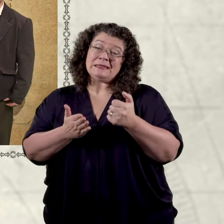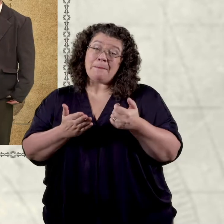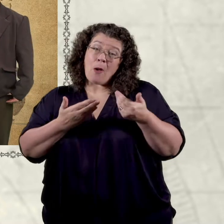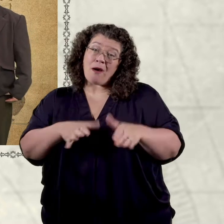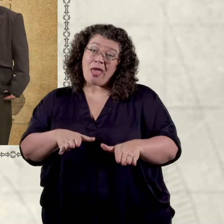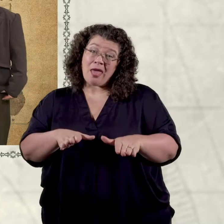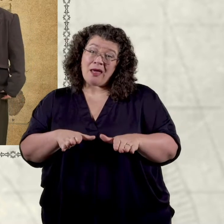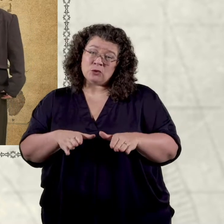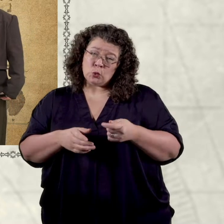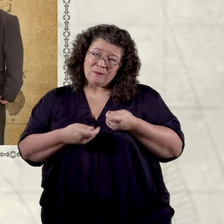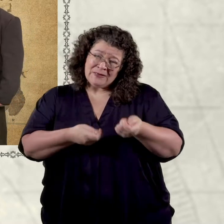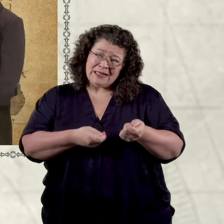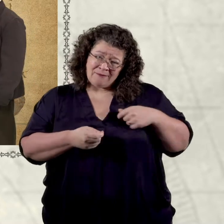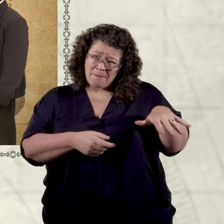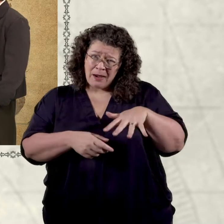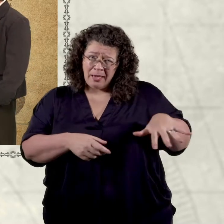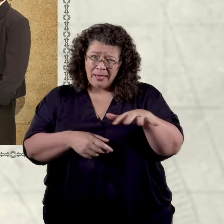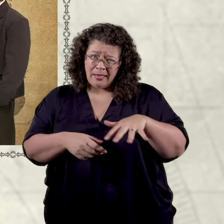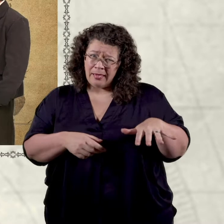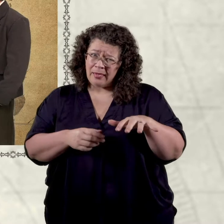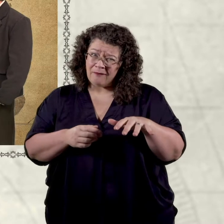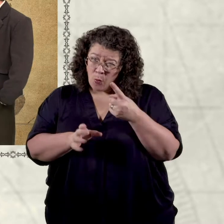di. Ond